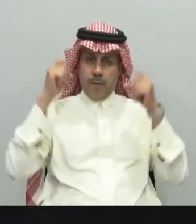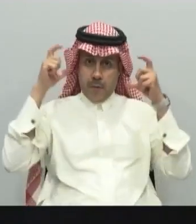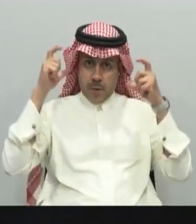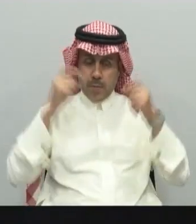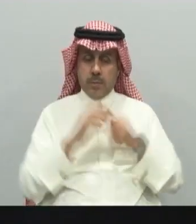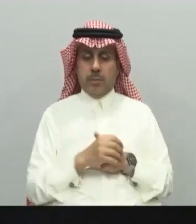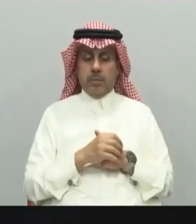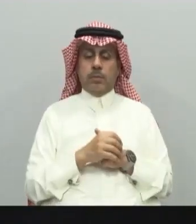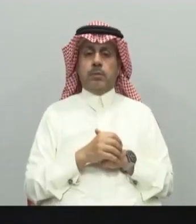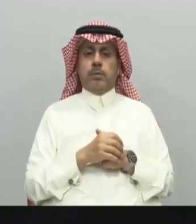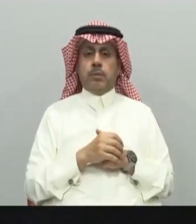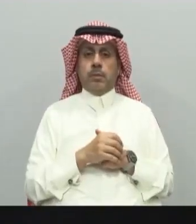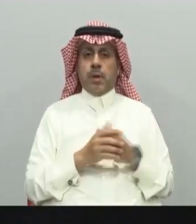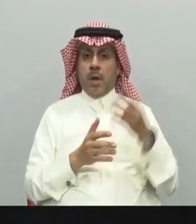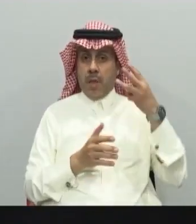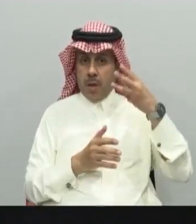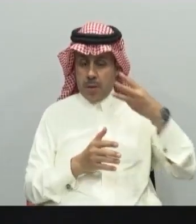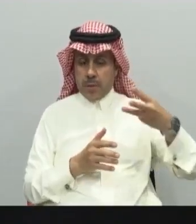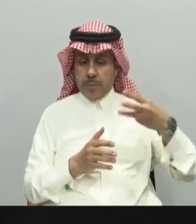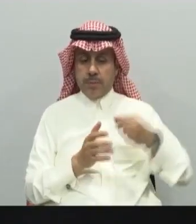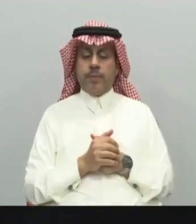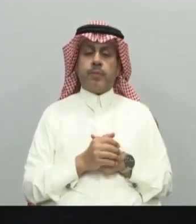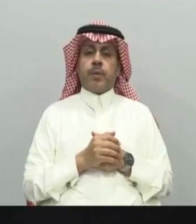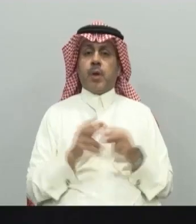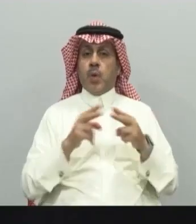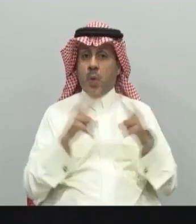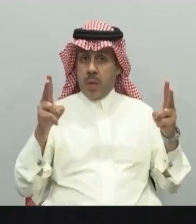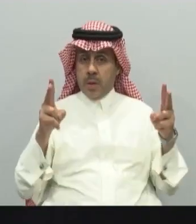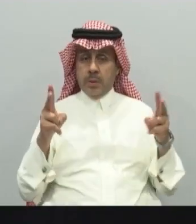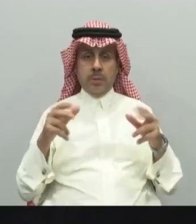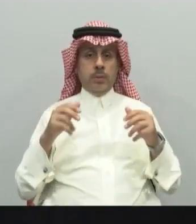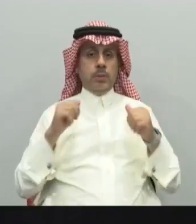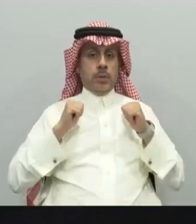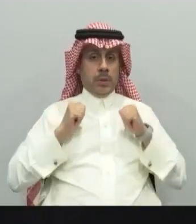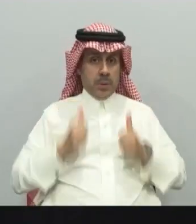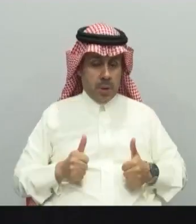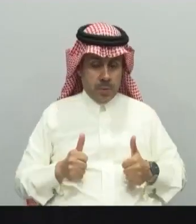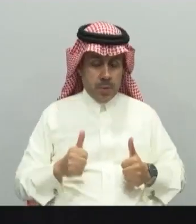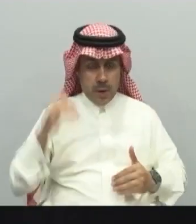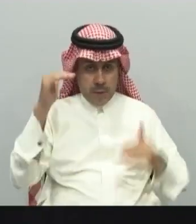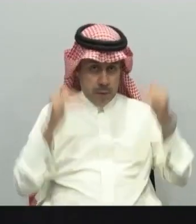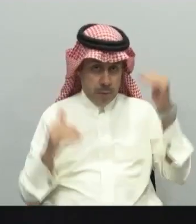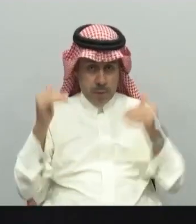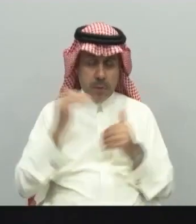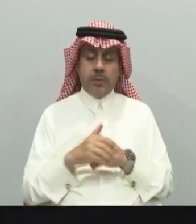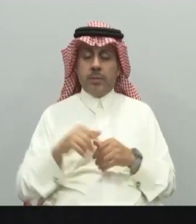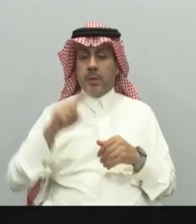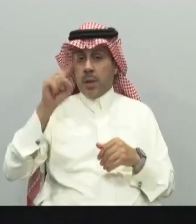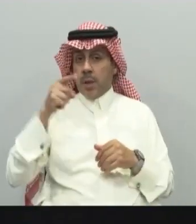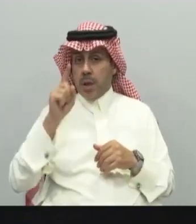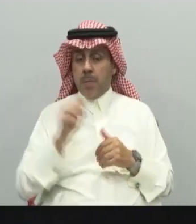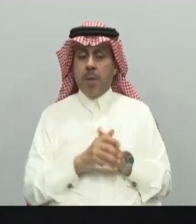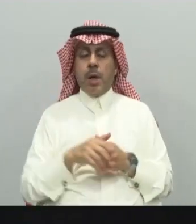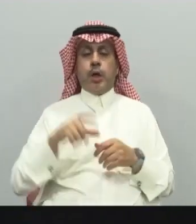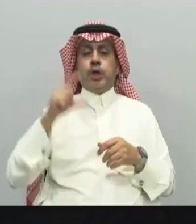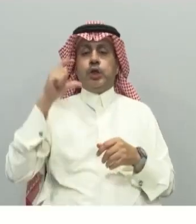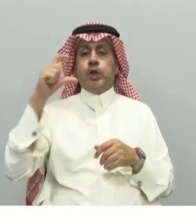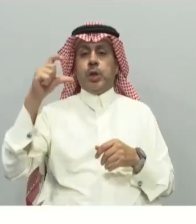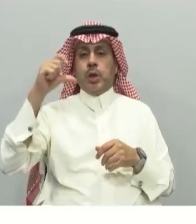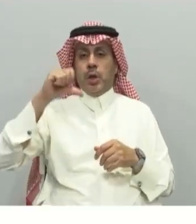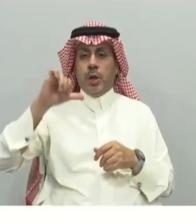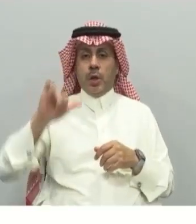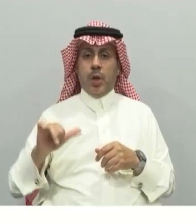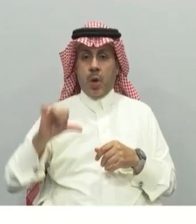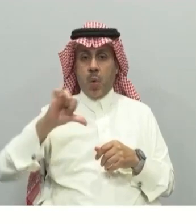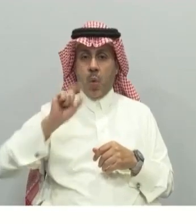ياتي ناتي الى الهدف الثالث وهو ان يوضح الطالب الفروق بين ربا الديون وربا البيوع هذه